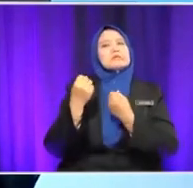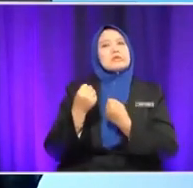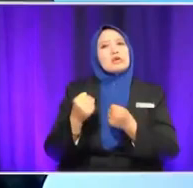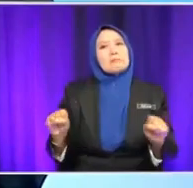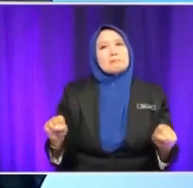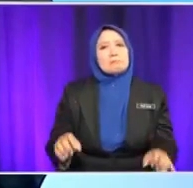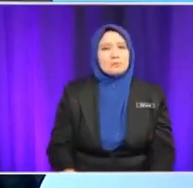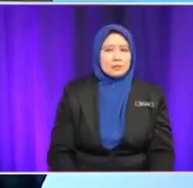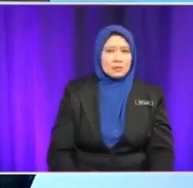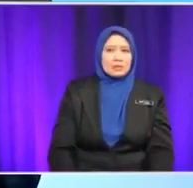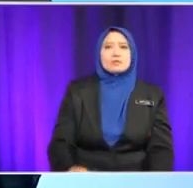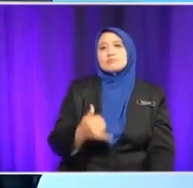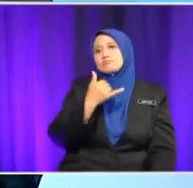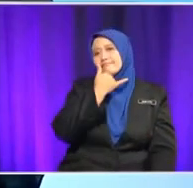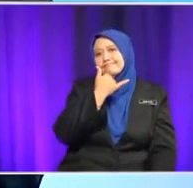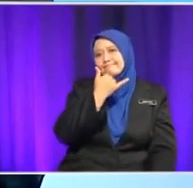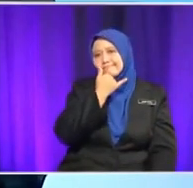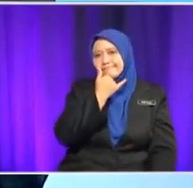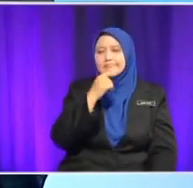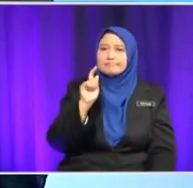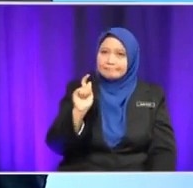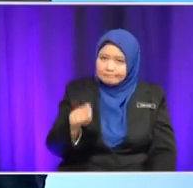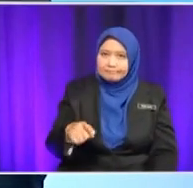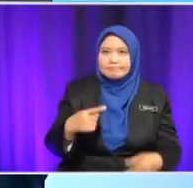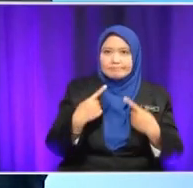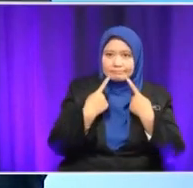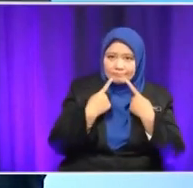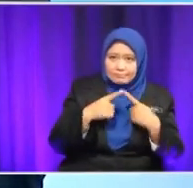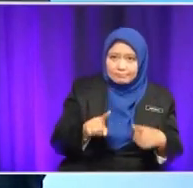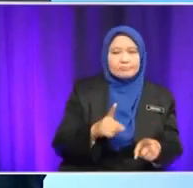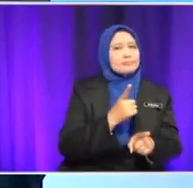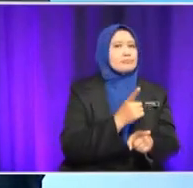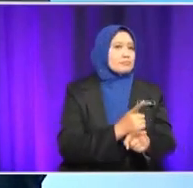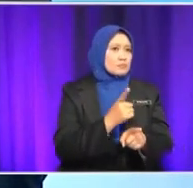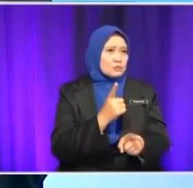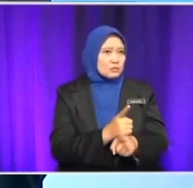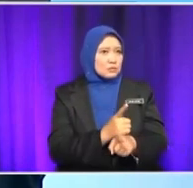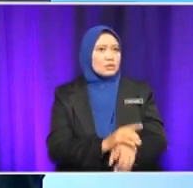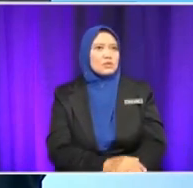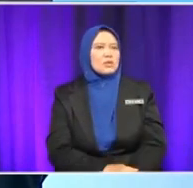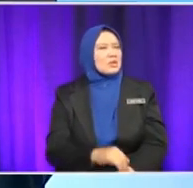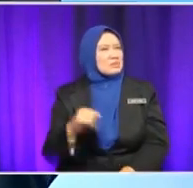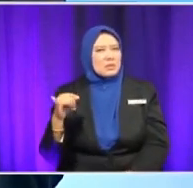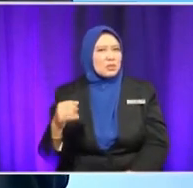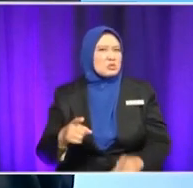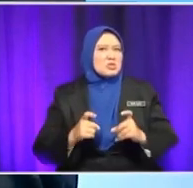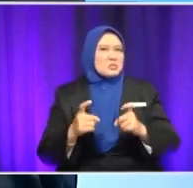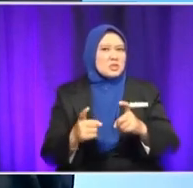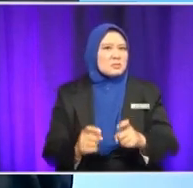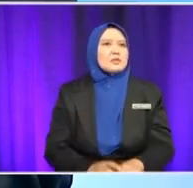kecerdasan mereka penilaian adalah maknanya dan juga tidak perlu bertanya dengan rasa yang lain